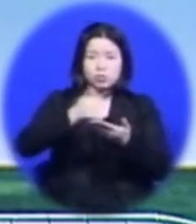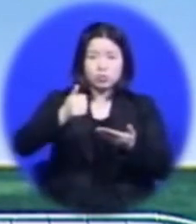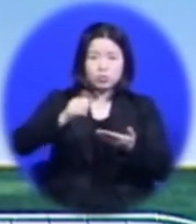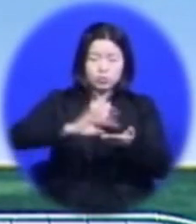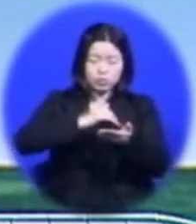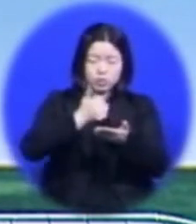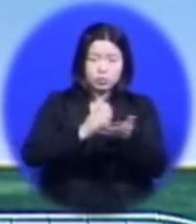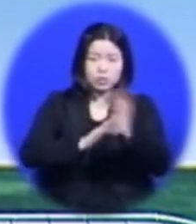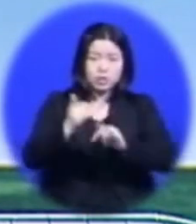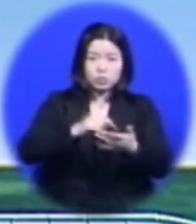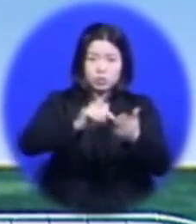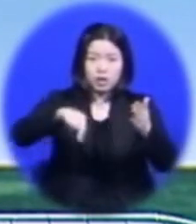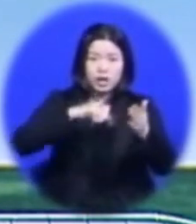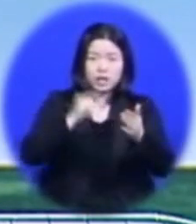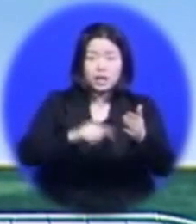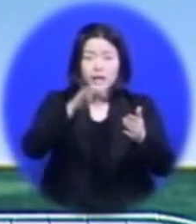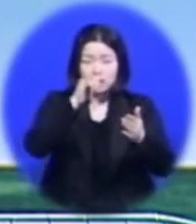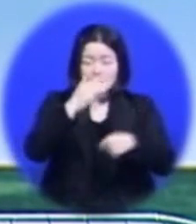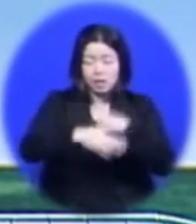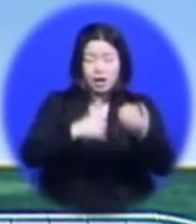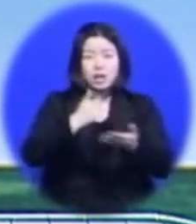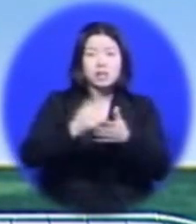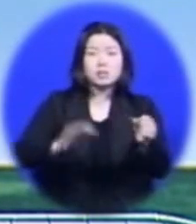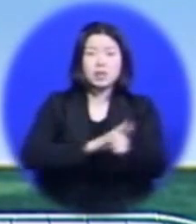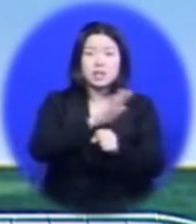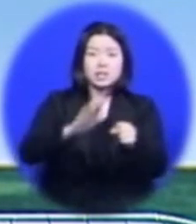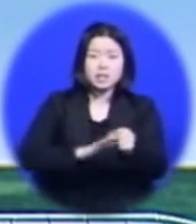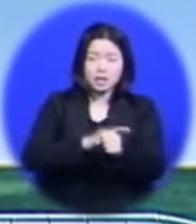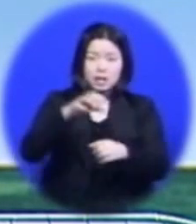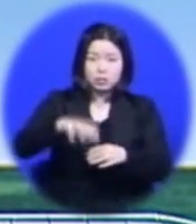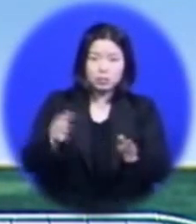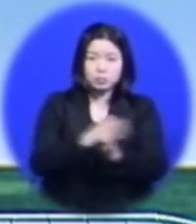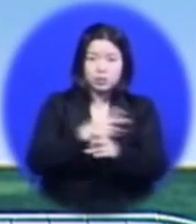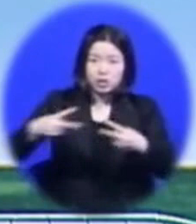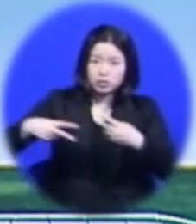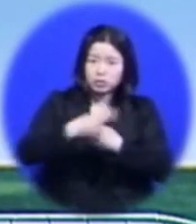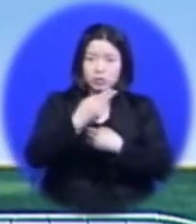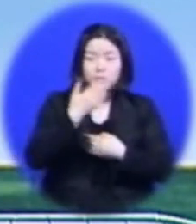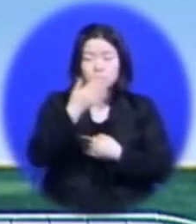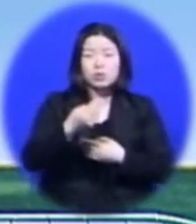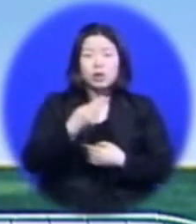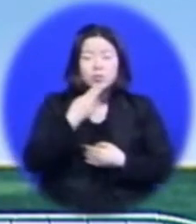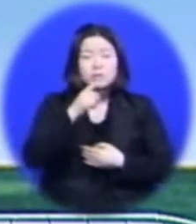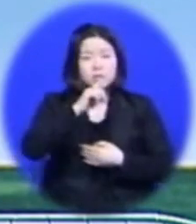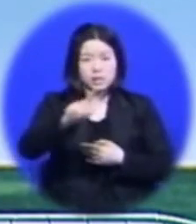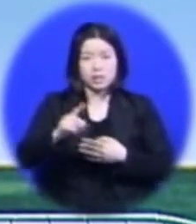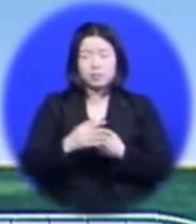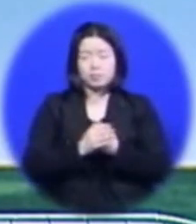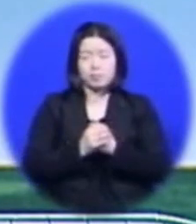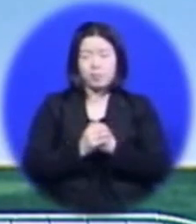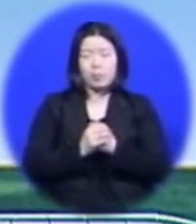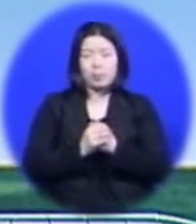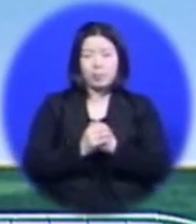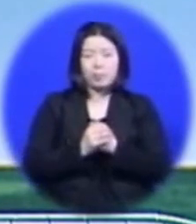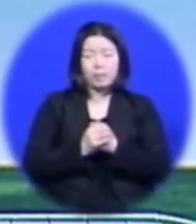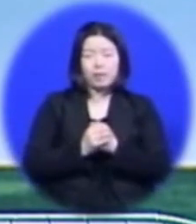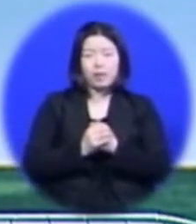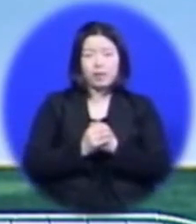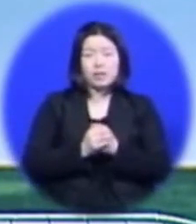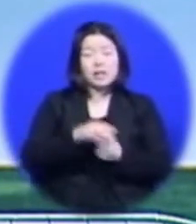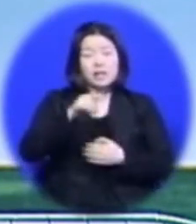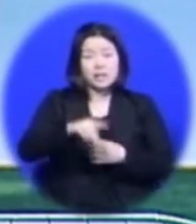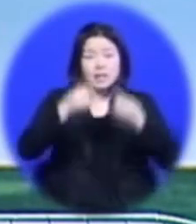그리스도 예수 안에 있는 하나님의 사랑에서 끊을 수 없으리라.